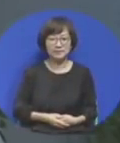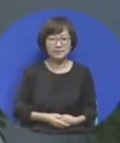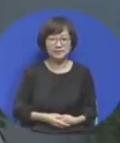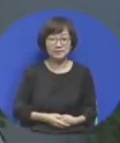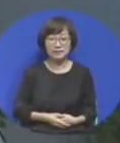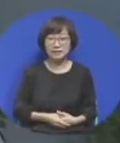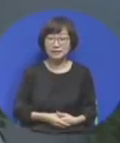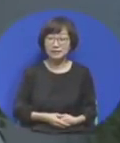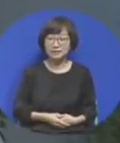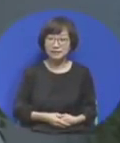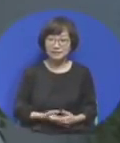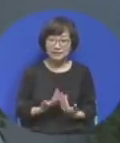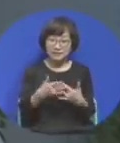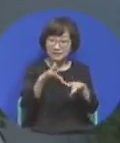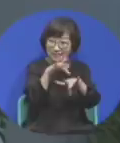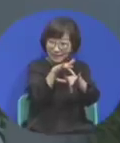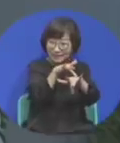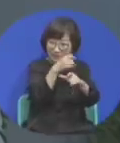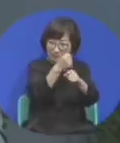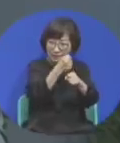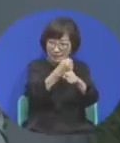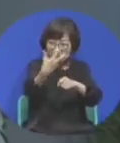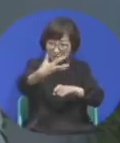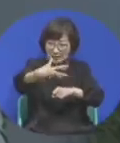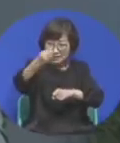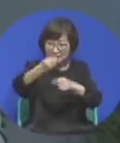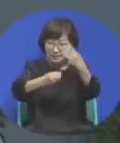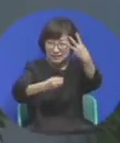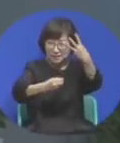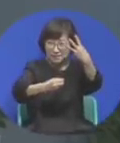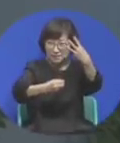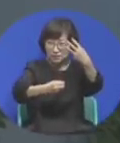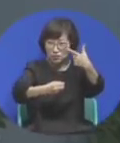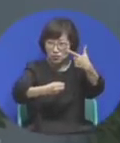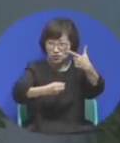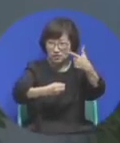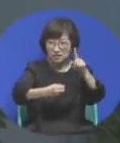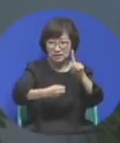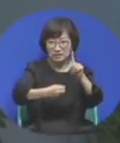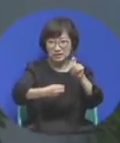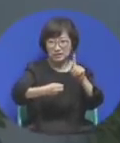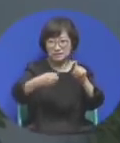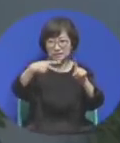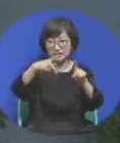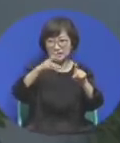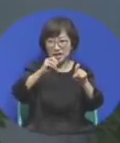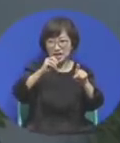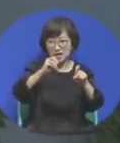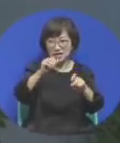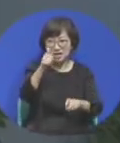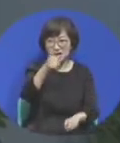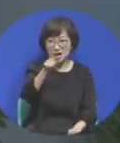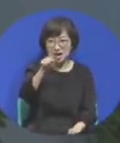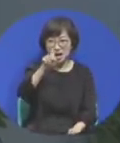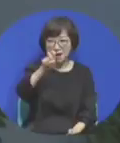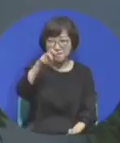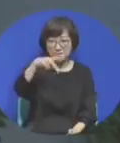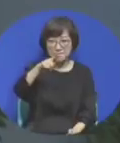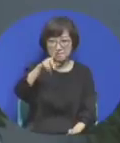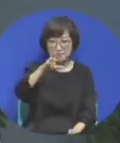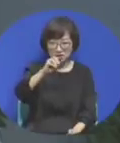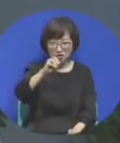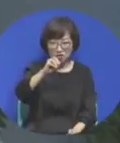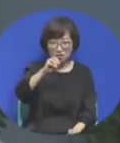사단이 만든 창세기 3장, 6장, 11장의 함정에서 나오라는 겁니다. Come out from within the trap that Satan